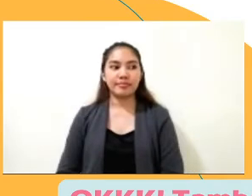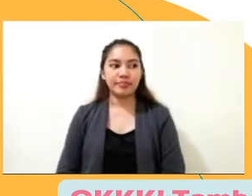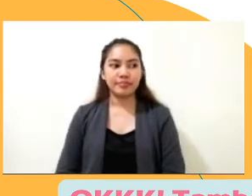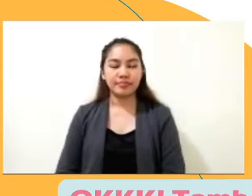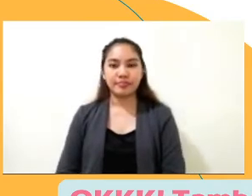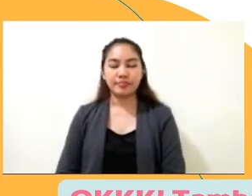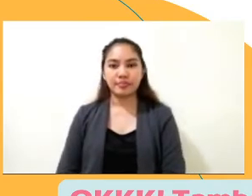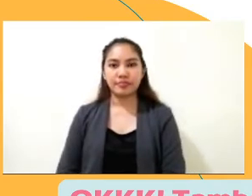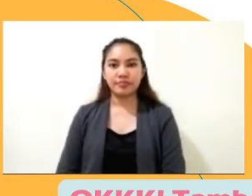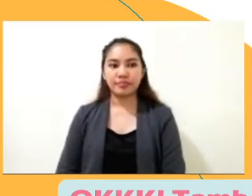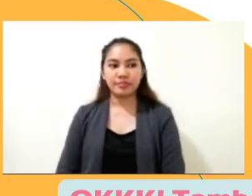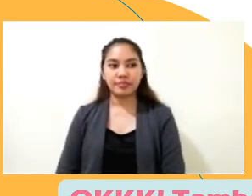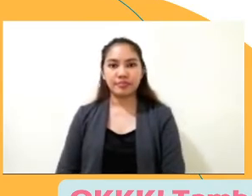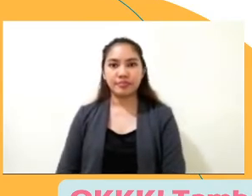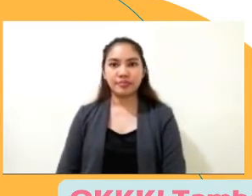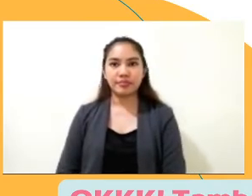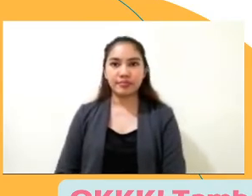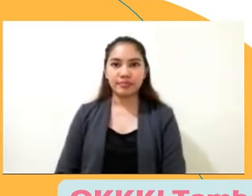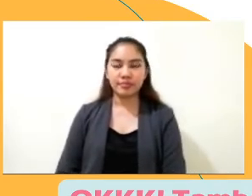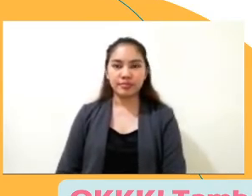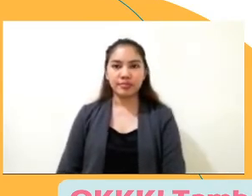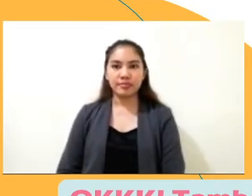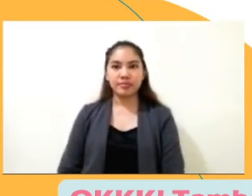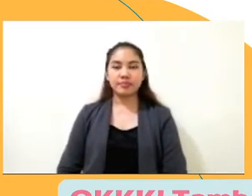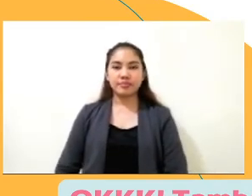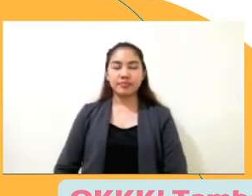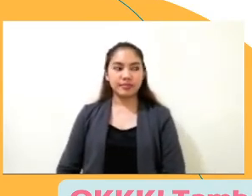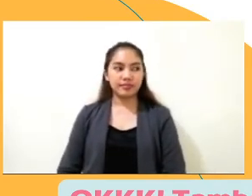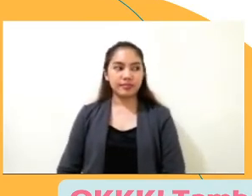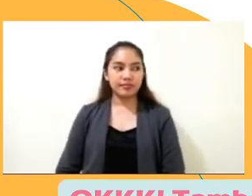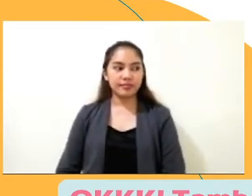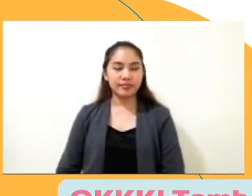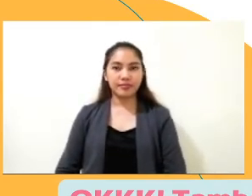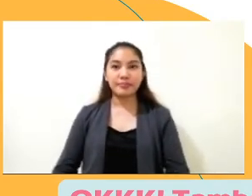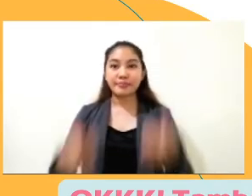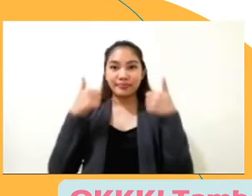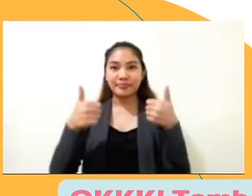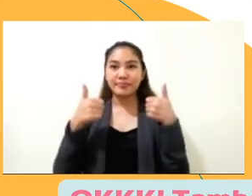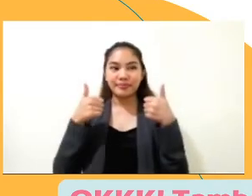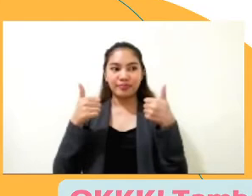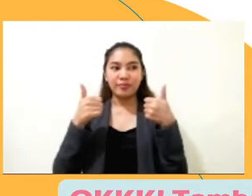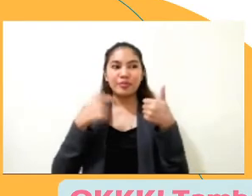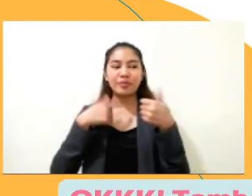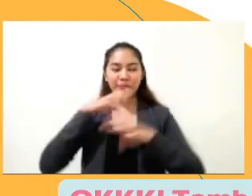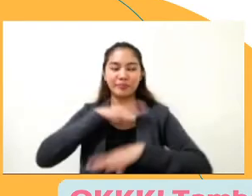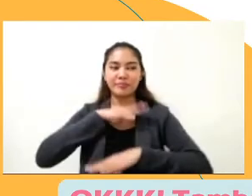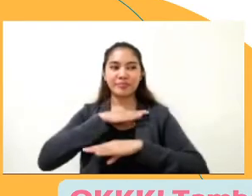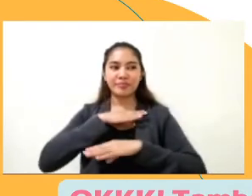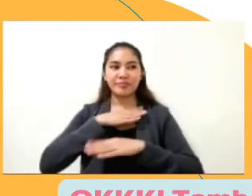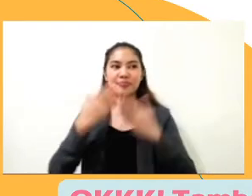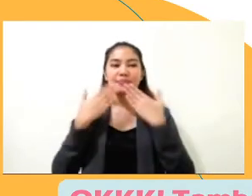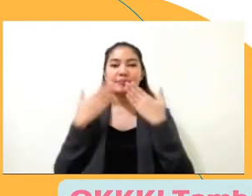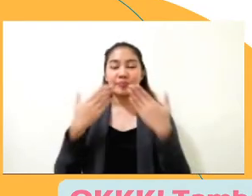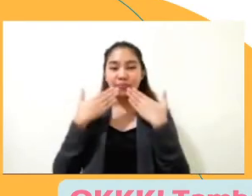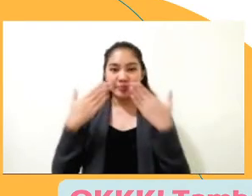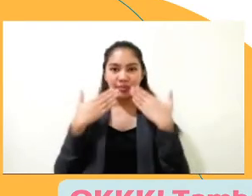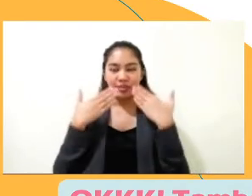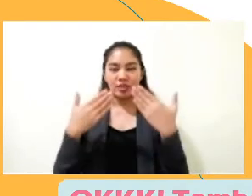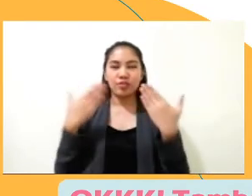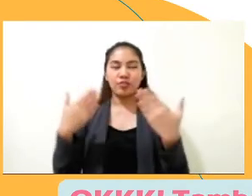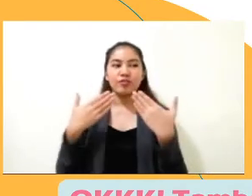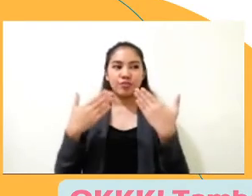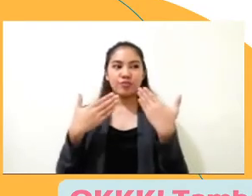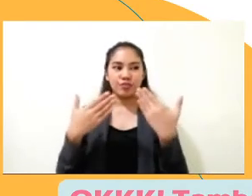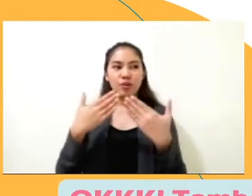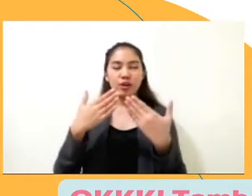Ay, nakamute ka po, Ate Jelay. Okay na yun. Okay na. Yay. Maraming salamat po sa pagpapaalala sa atin, no, Kuya